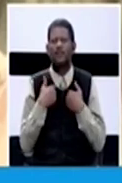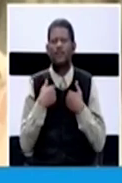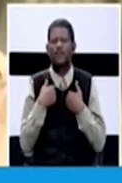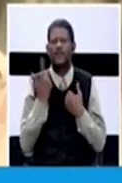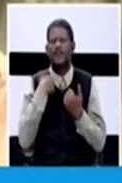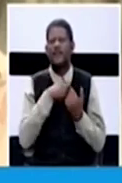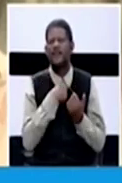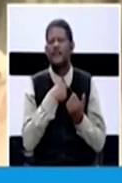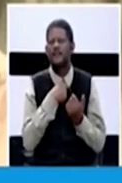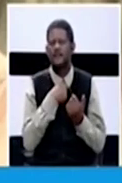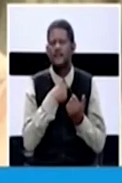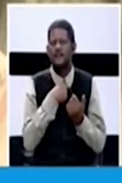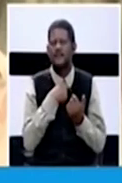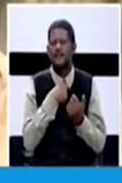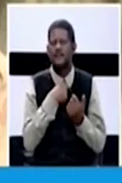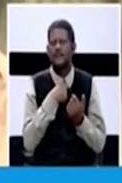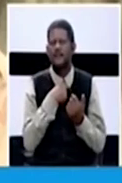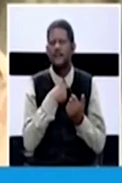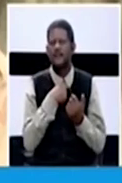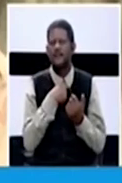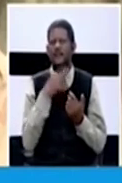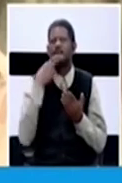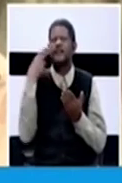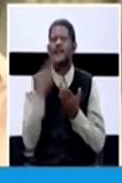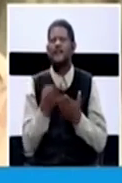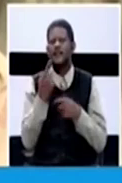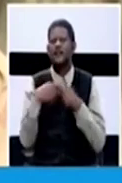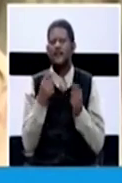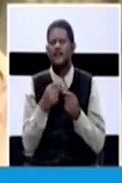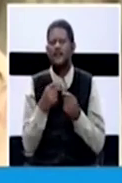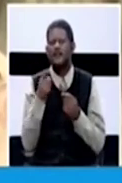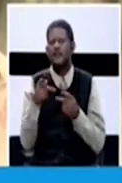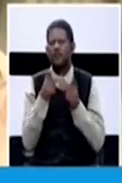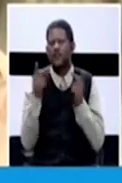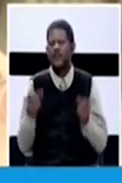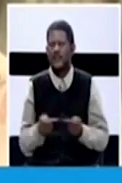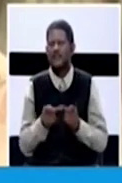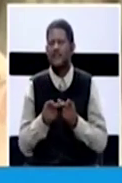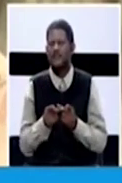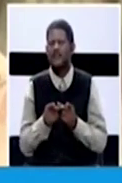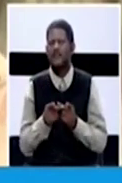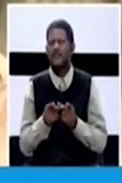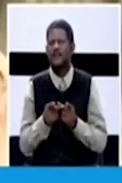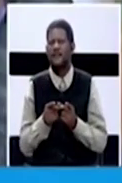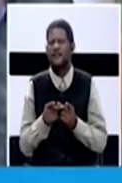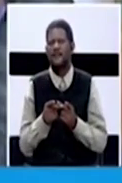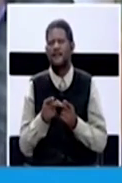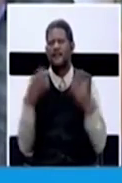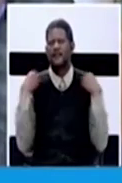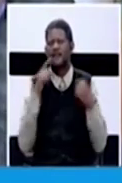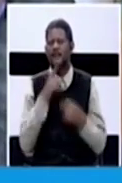ናናቲ ፅምን ተኣዚዝና መፂና ድከዓ ኣብዛ ቦታ እዚኣ ንህሉና መፅና ኢና ወደ ሓንከ